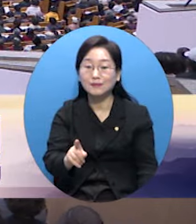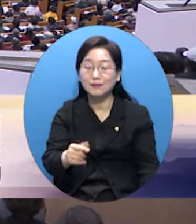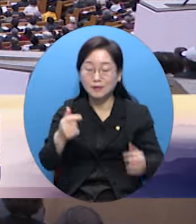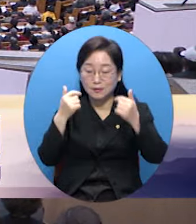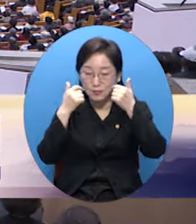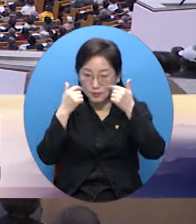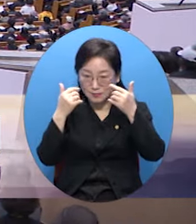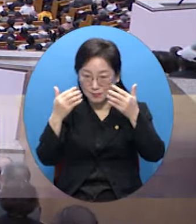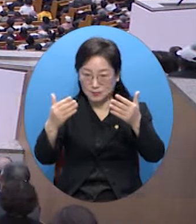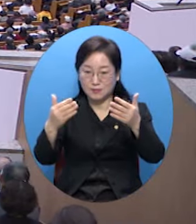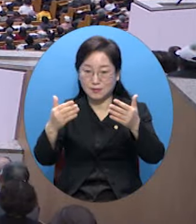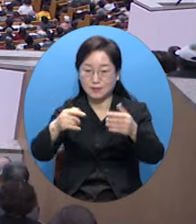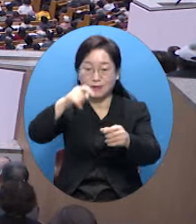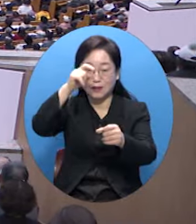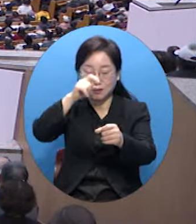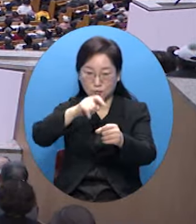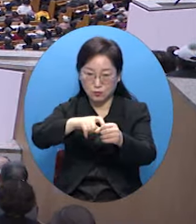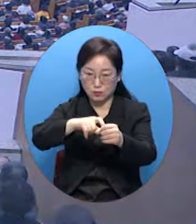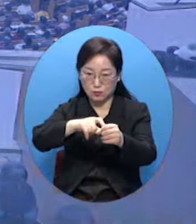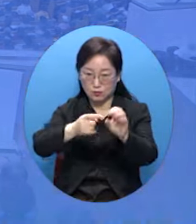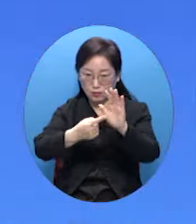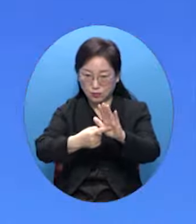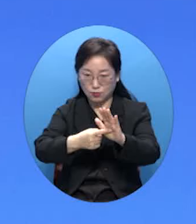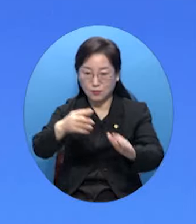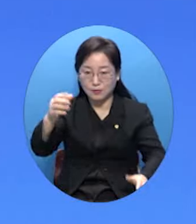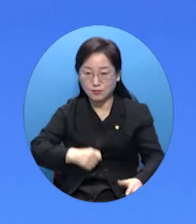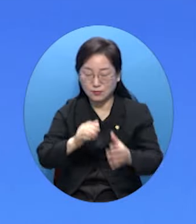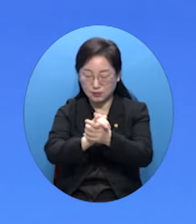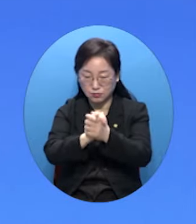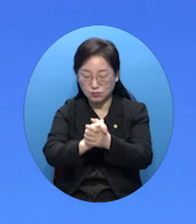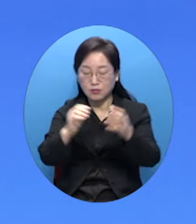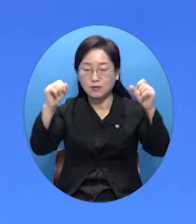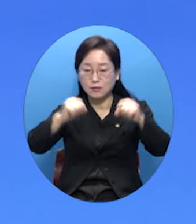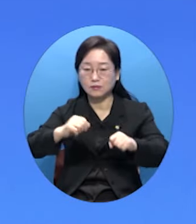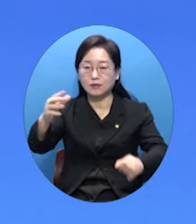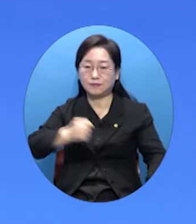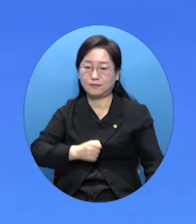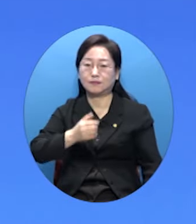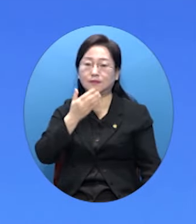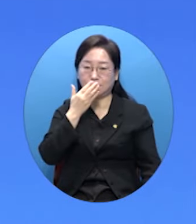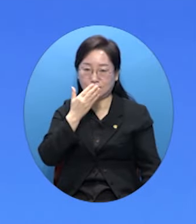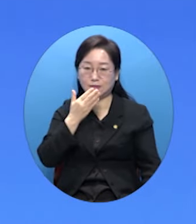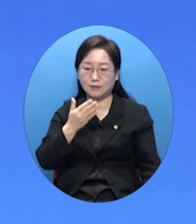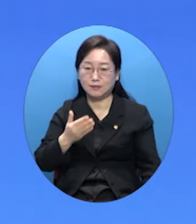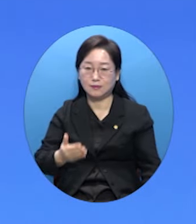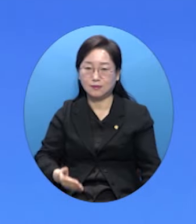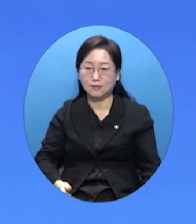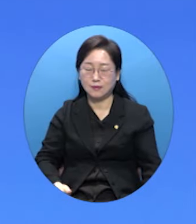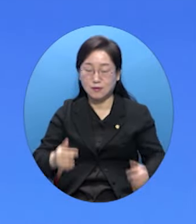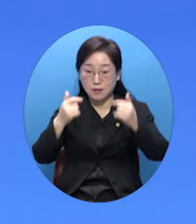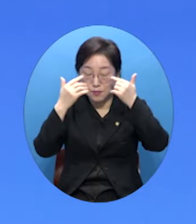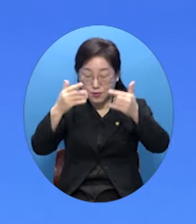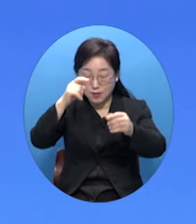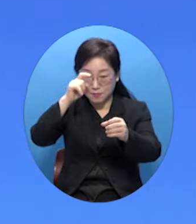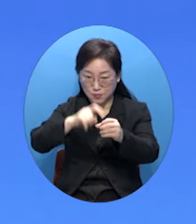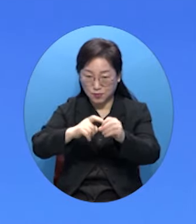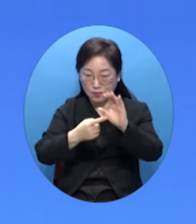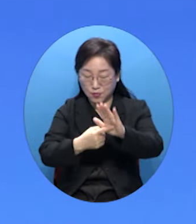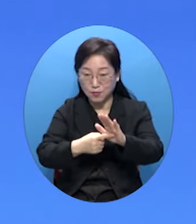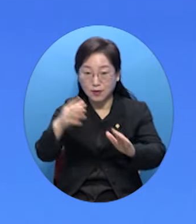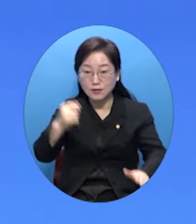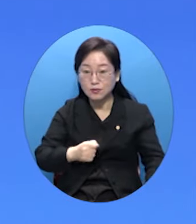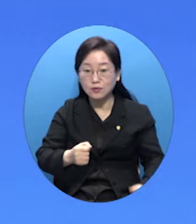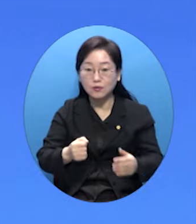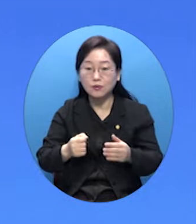분명한 목표를 가지고 기도할 때 응답이 다가오는 것입니다. 뚜렷한 목표, 분명한 목표가 있는데 그걸 어떻게